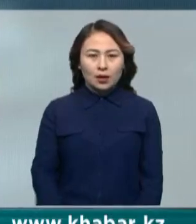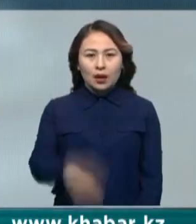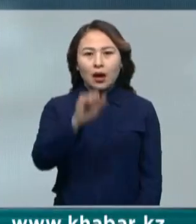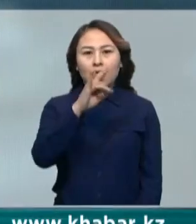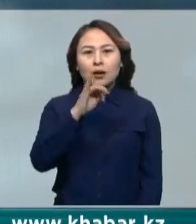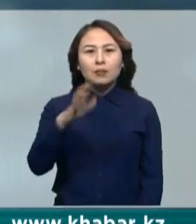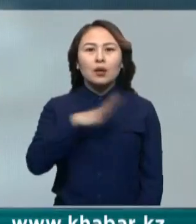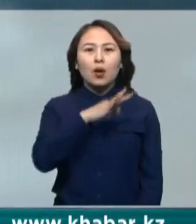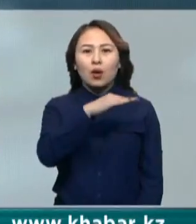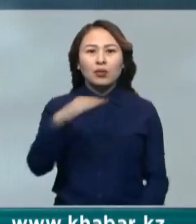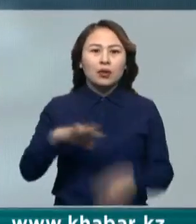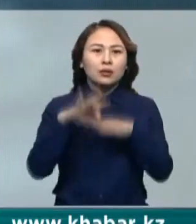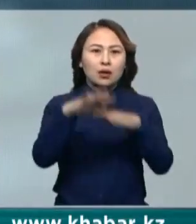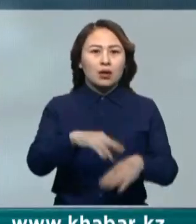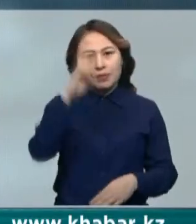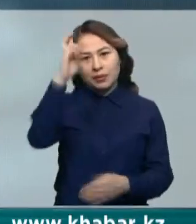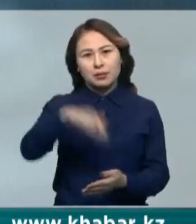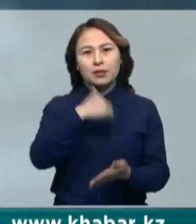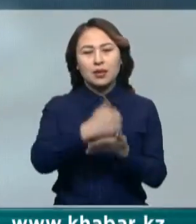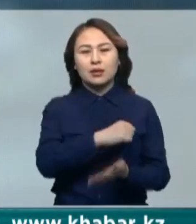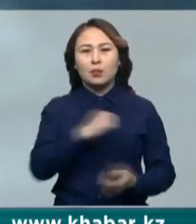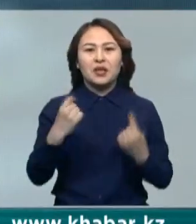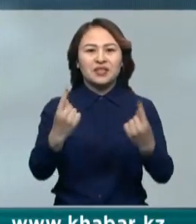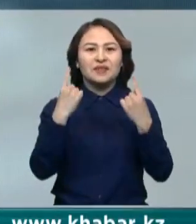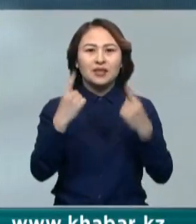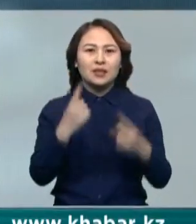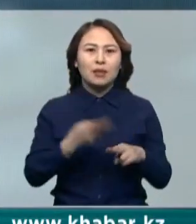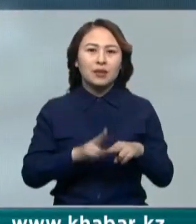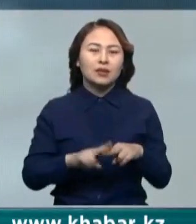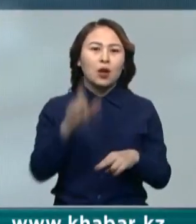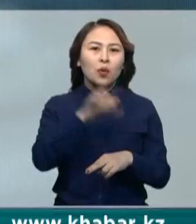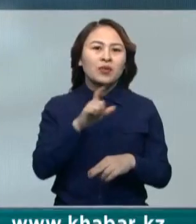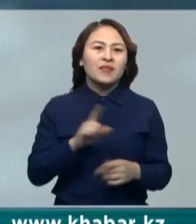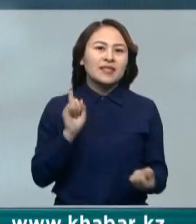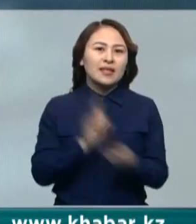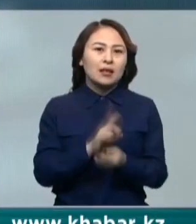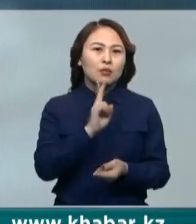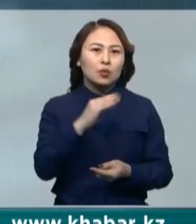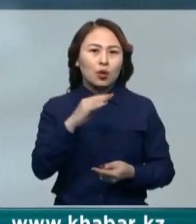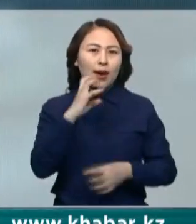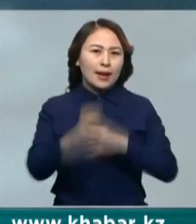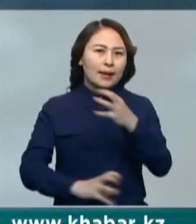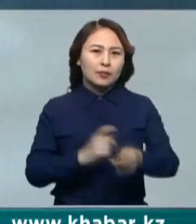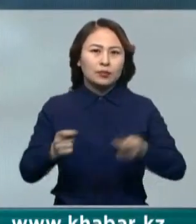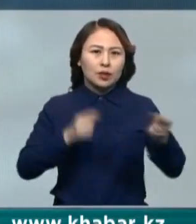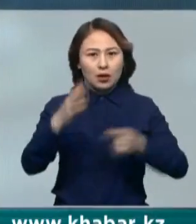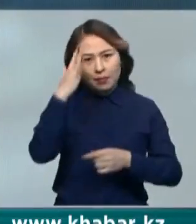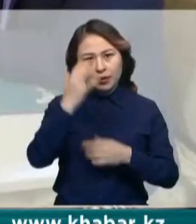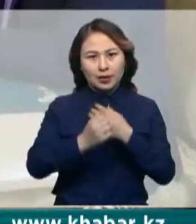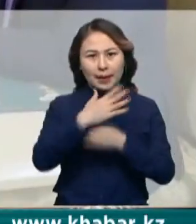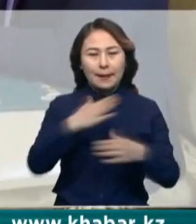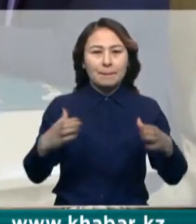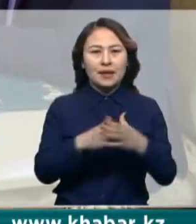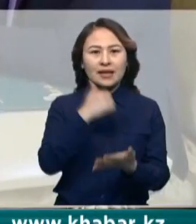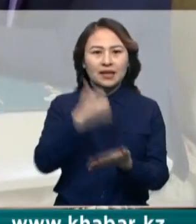Әмірліктерге ресми сапары кезінде мемлекет басшысы ірі инвесторлармен кездесті. Қасым Жомарт Тоқаев алдымен әлемдегі жетекші мұнай компаниясының